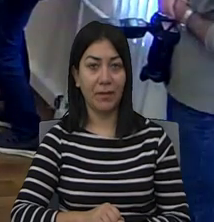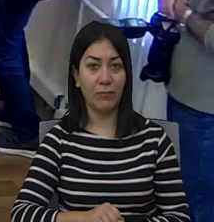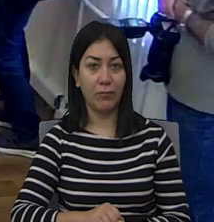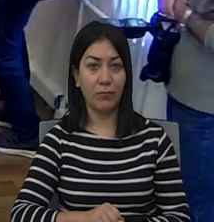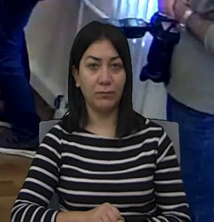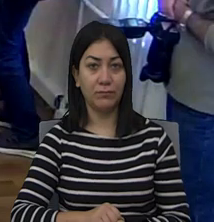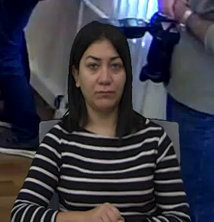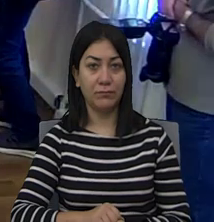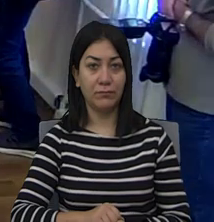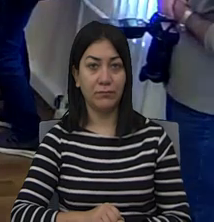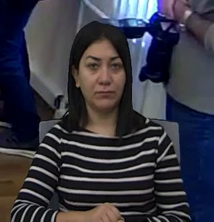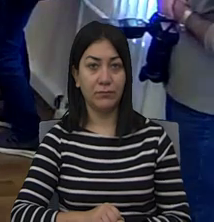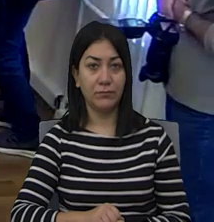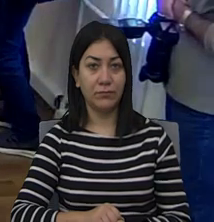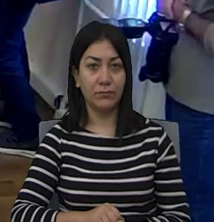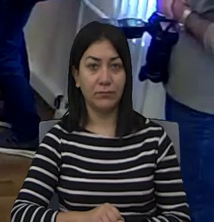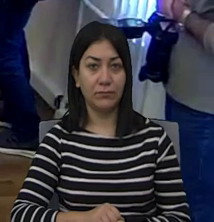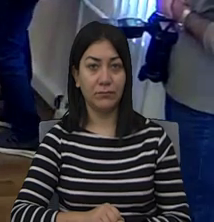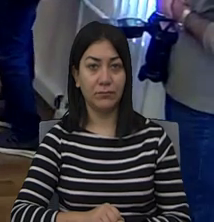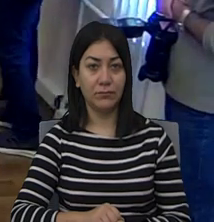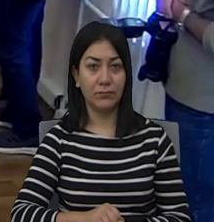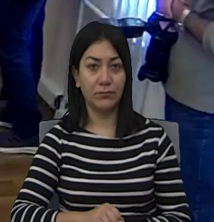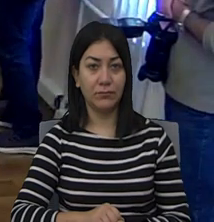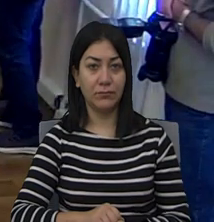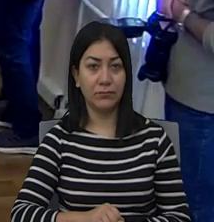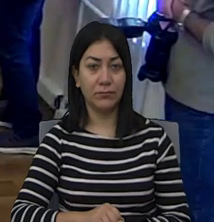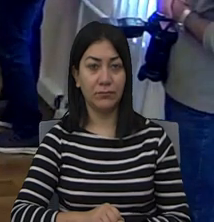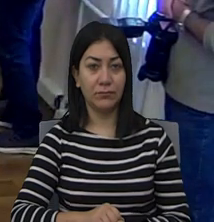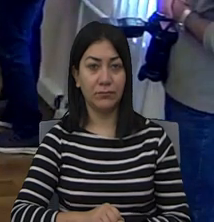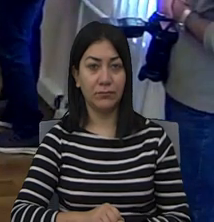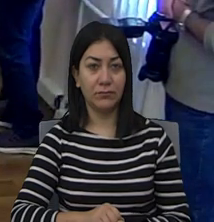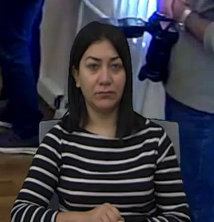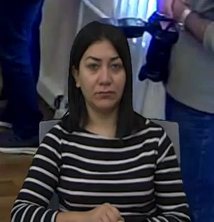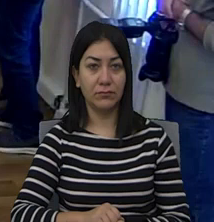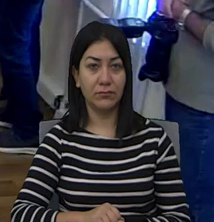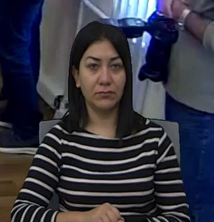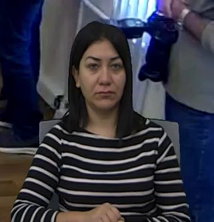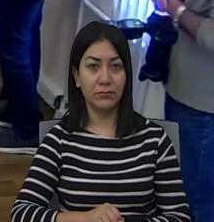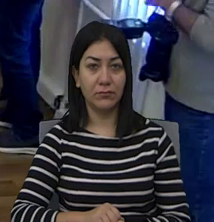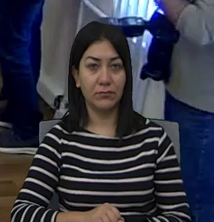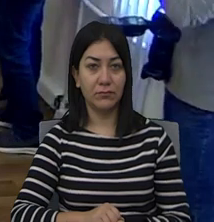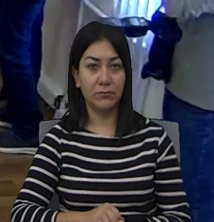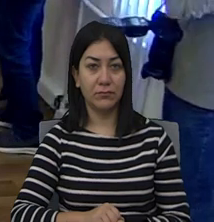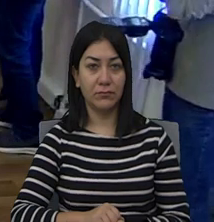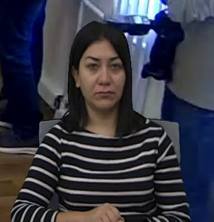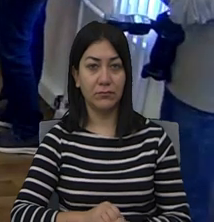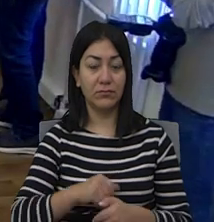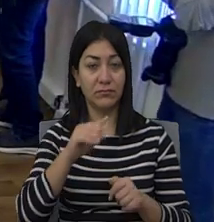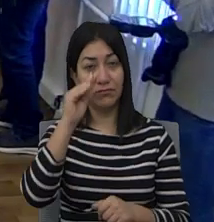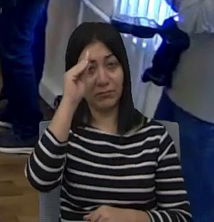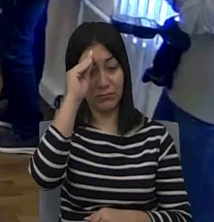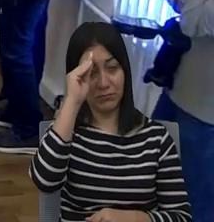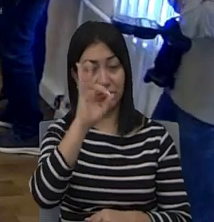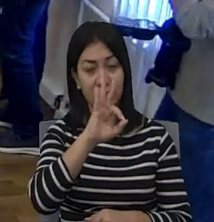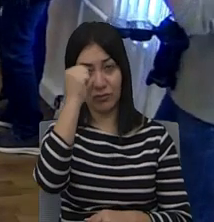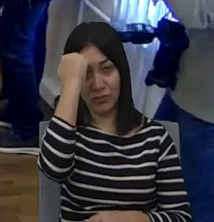it's a firm belief, it's our democracy, is our religion here. Եվ այս տեսանկյունից շնորհակալություն